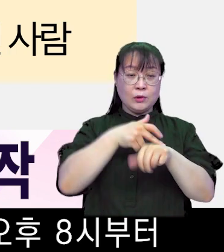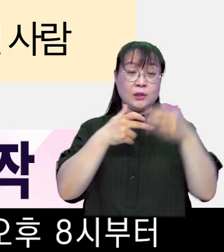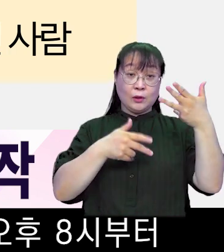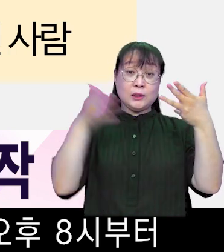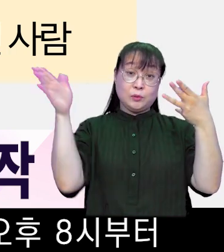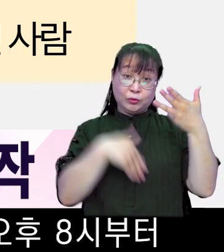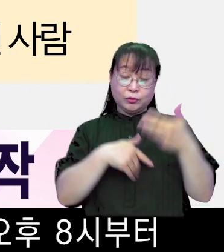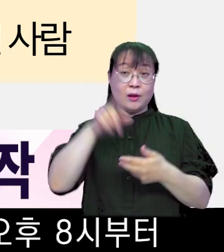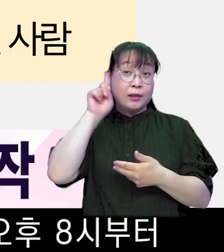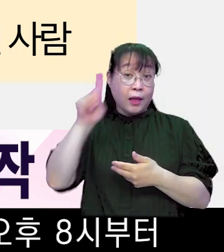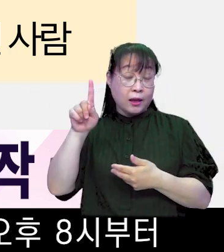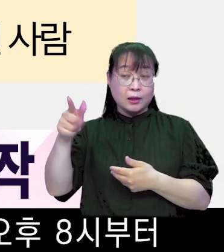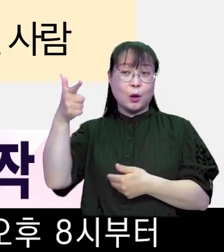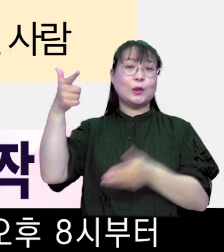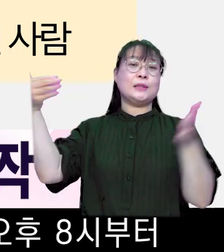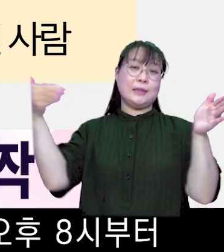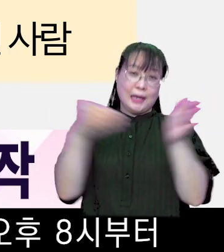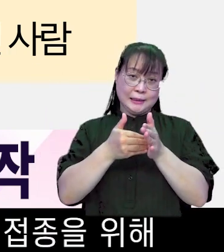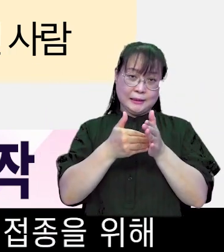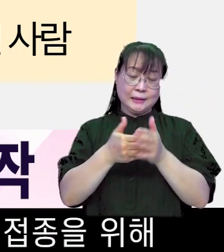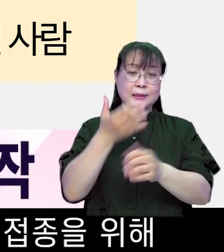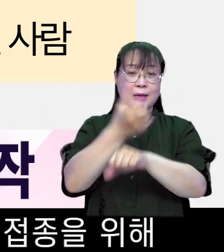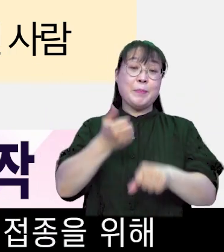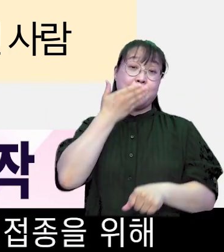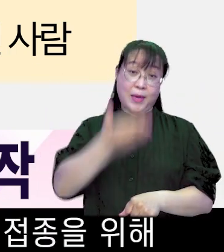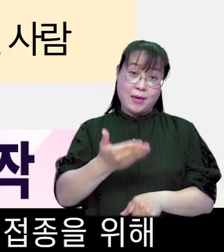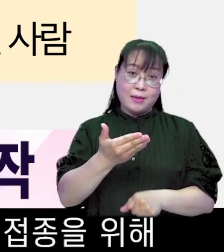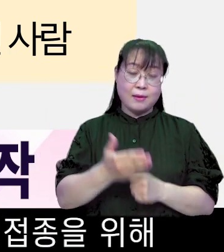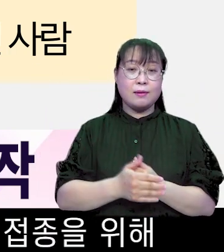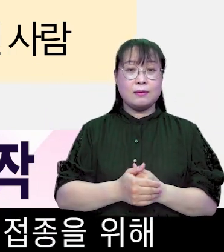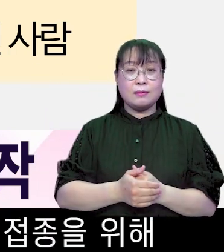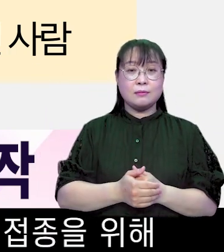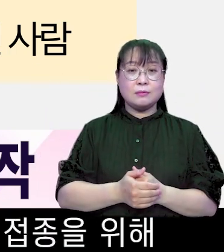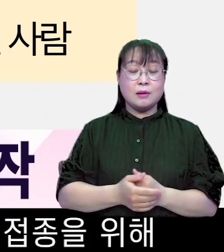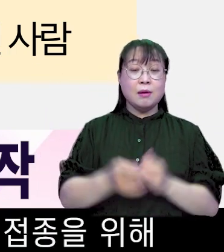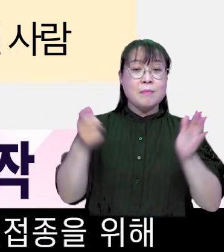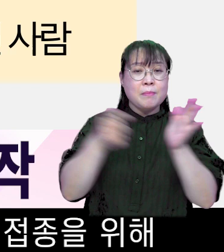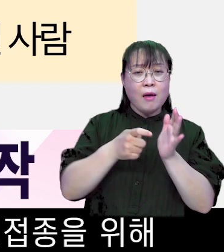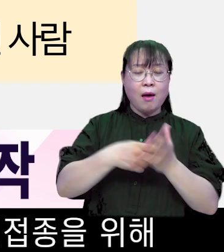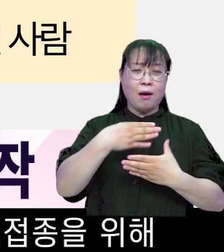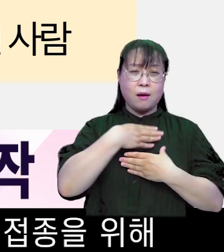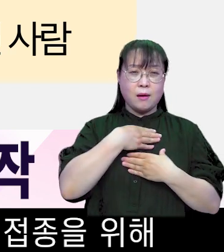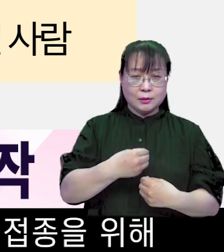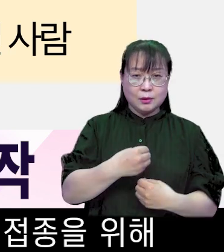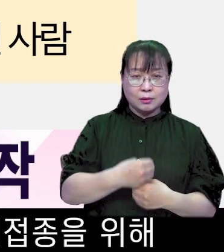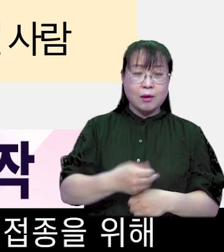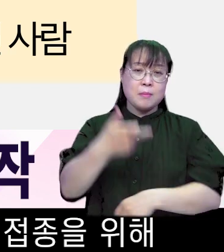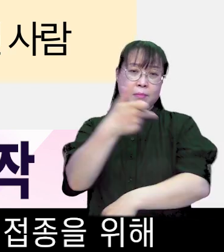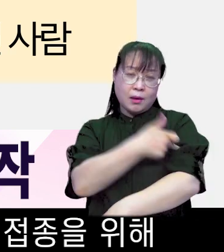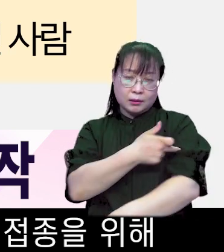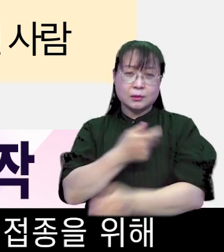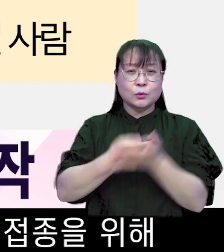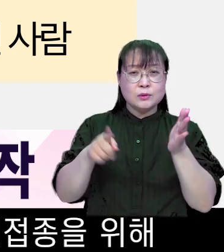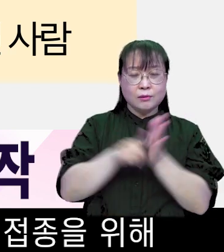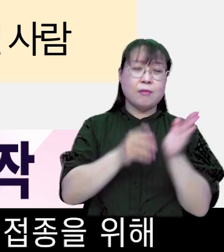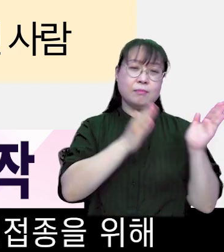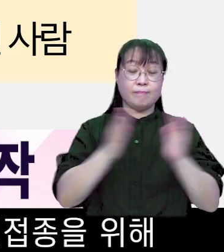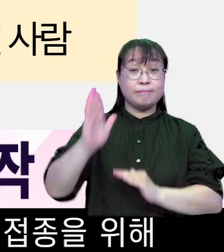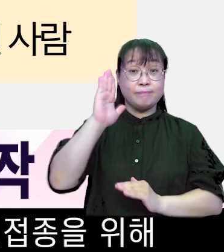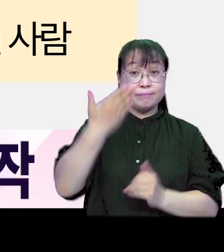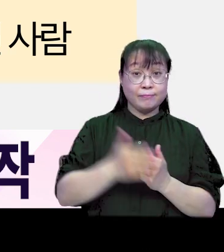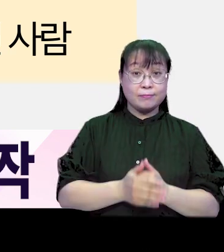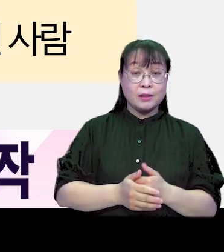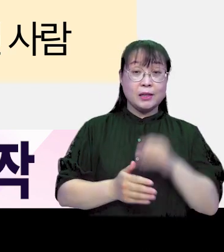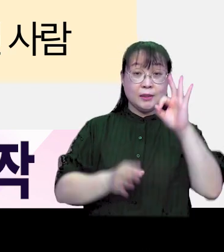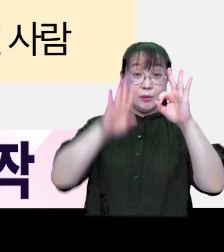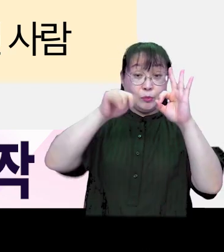끝자리 같은 날 오후 8시부터 다음 날 오후 6시까지 예약이 가능한 제도로 신속하고 안정적인